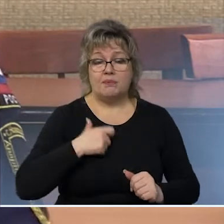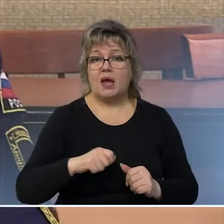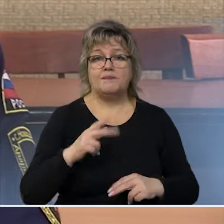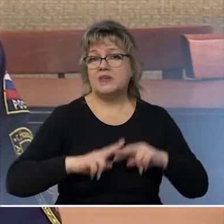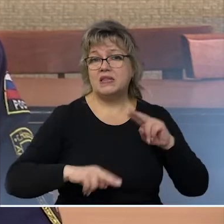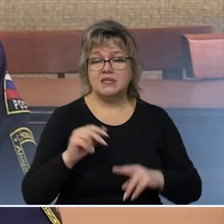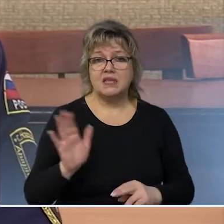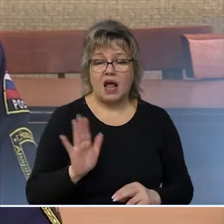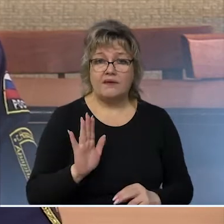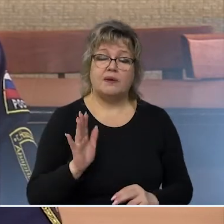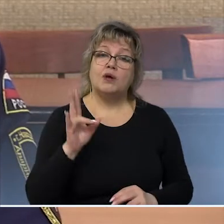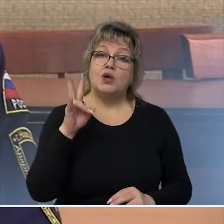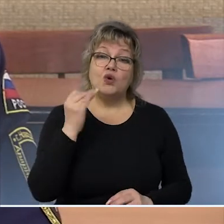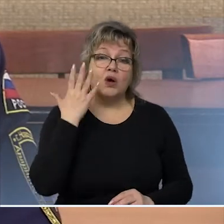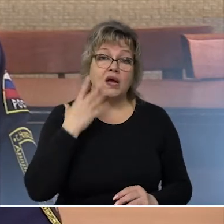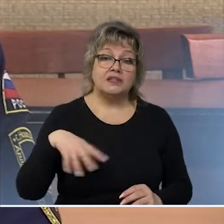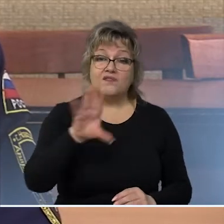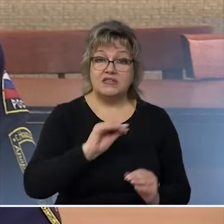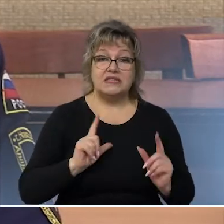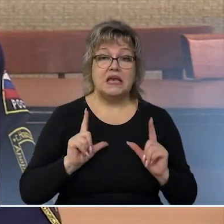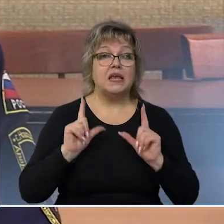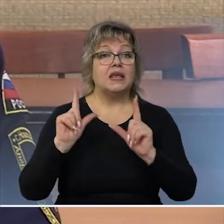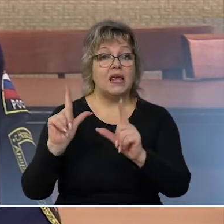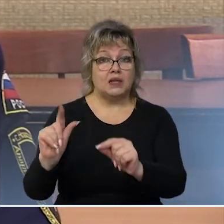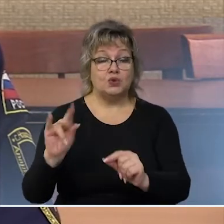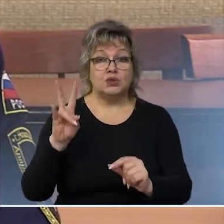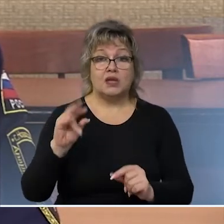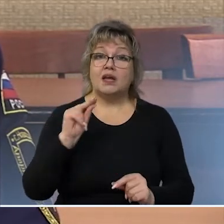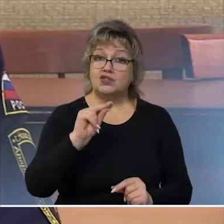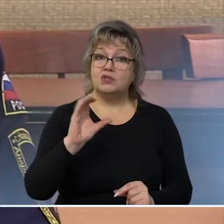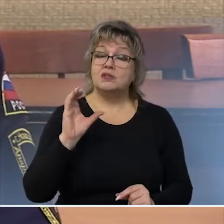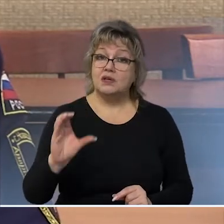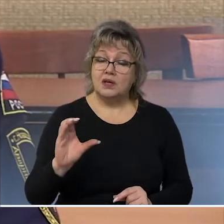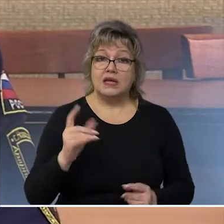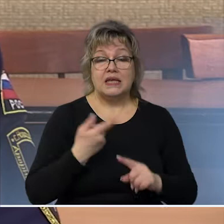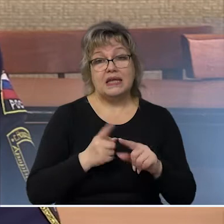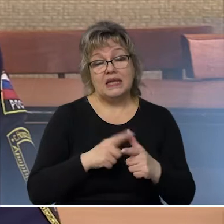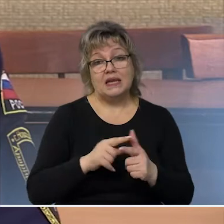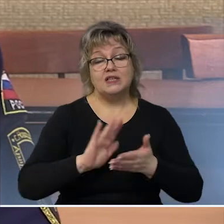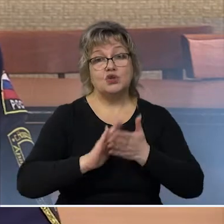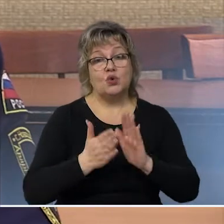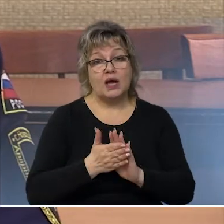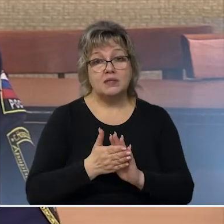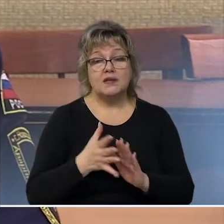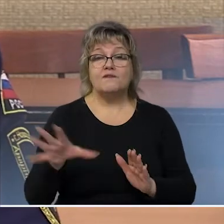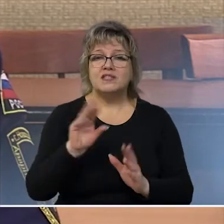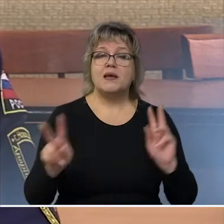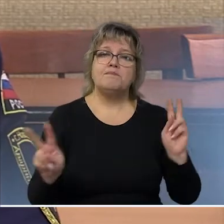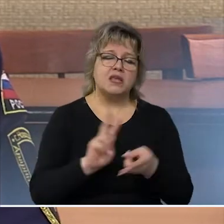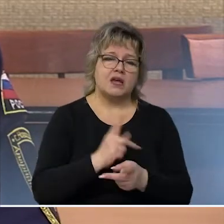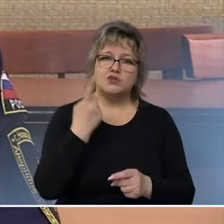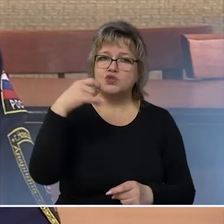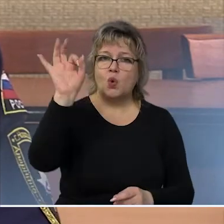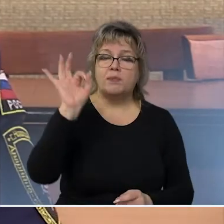не настраиваем, но когда едут все на чрезвычайные происшествия или ситуации, все меняются,